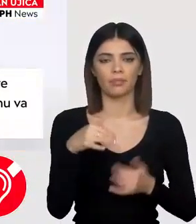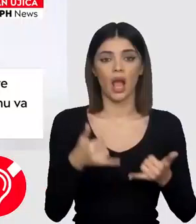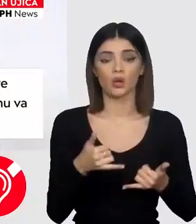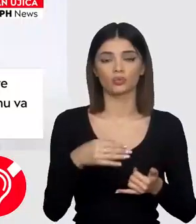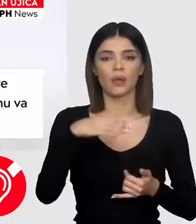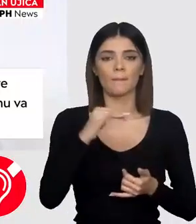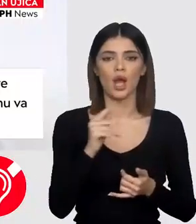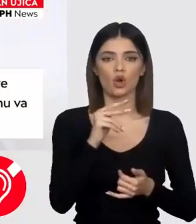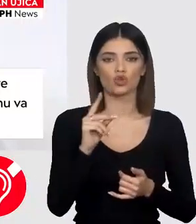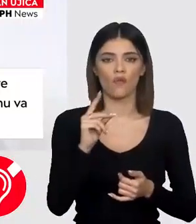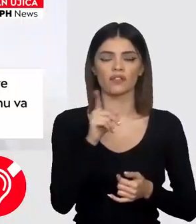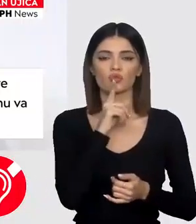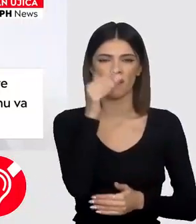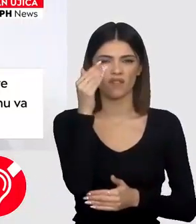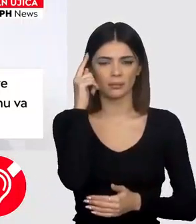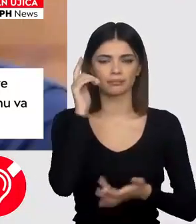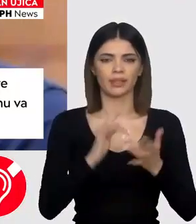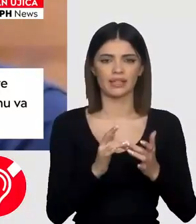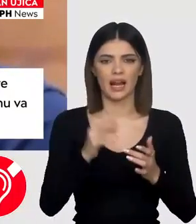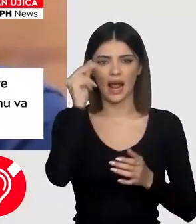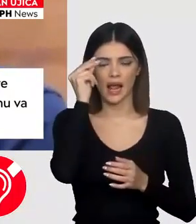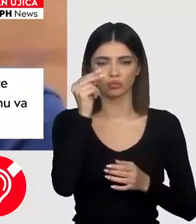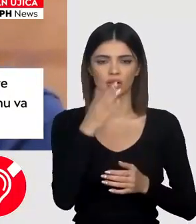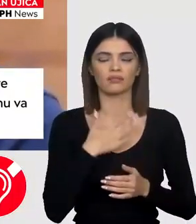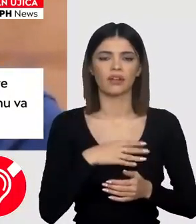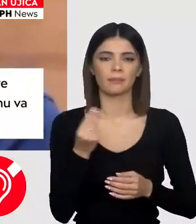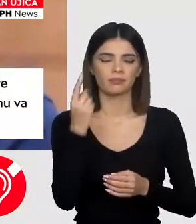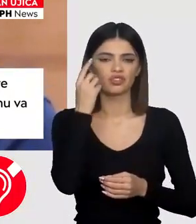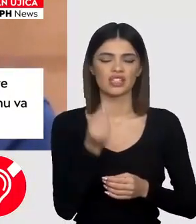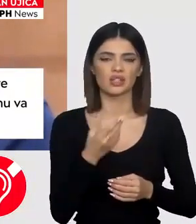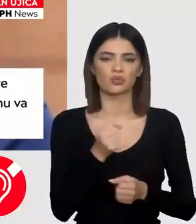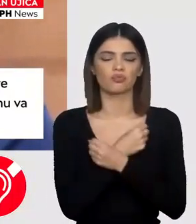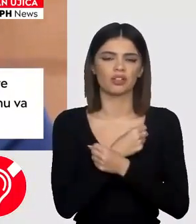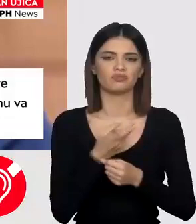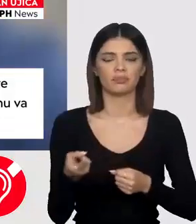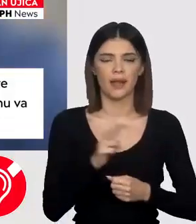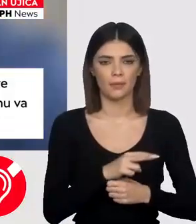Altman menționându-l pe Satya Nadella în mesajul său. Uji, îți mulțumim!